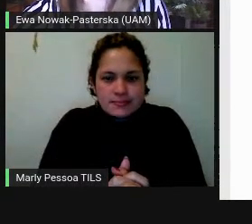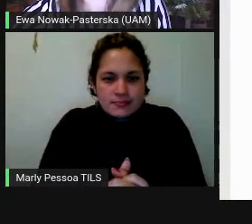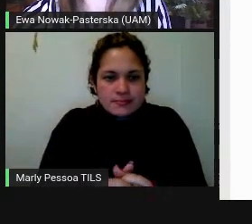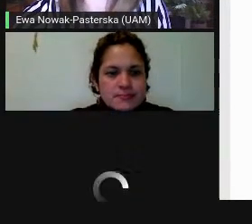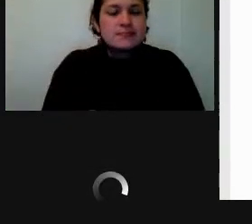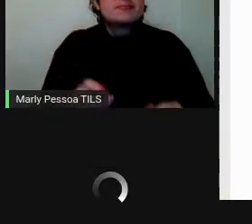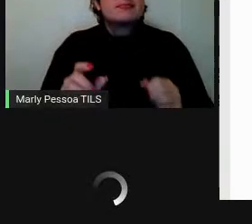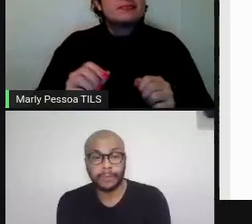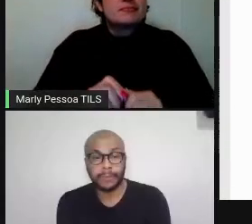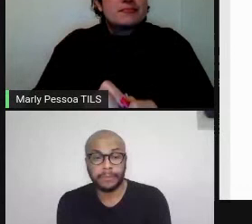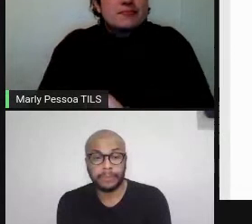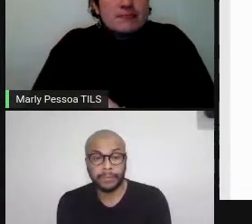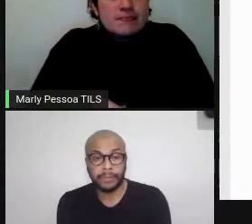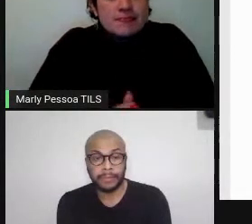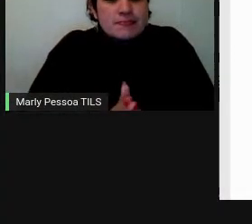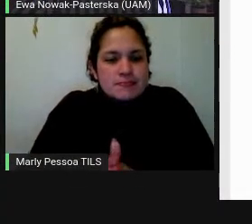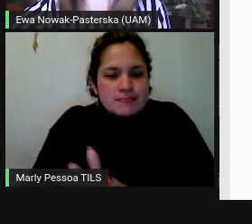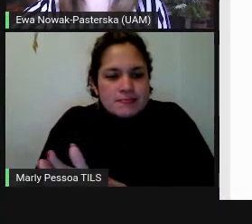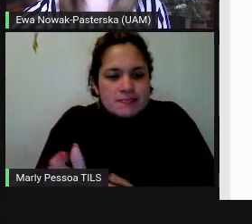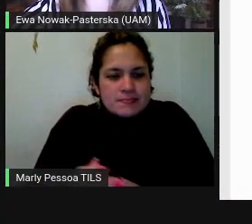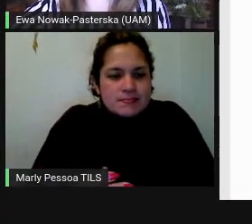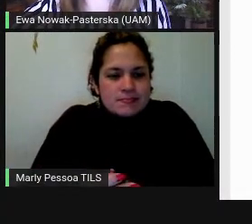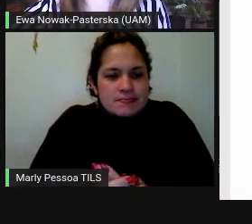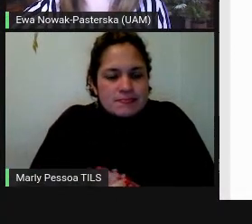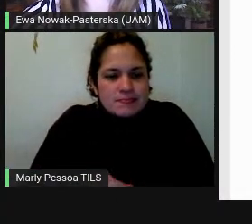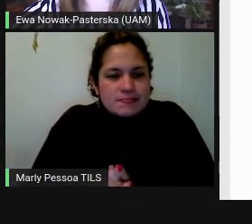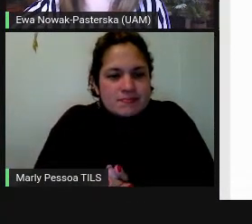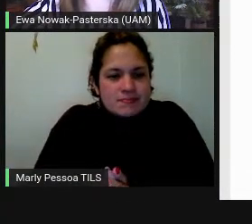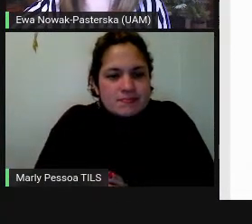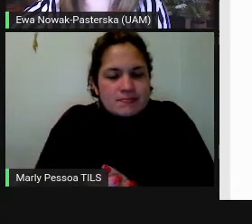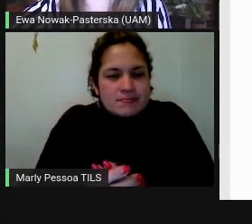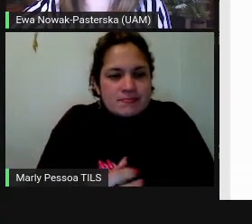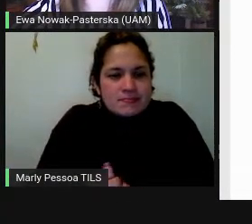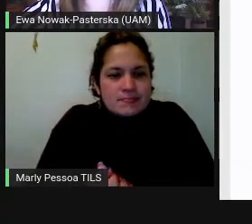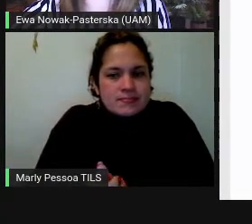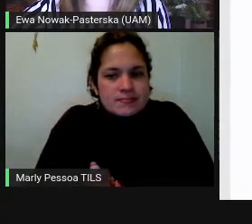wsiach zaczęli formować swoje wcześniejsze nazwiska,